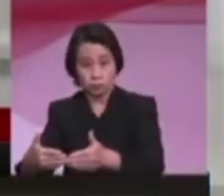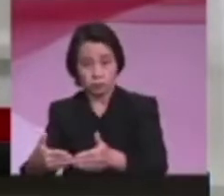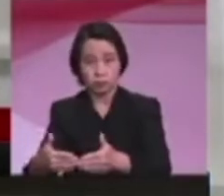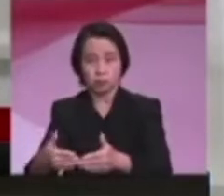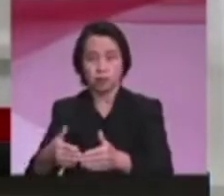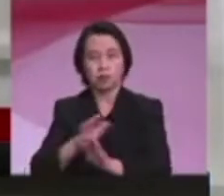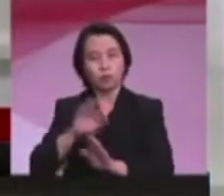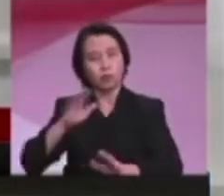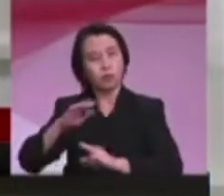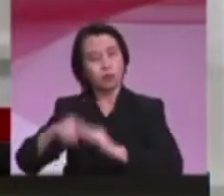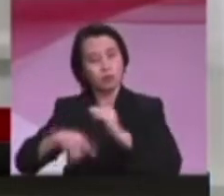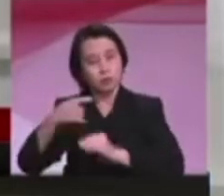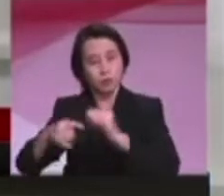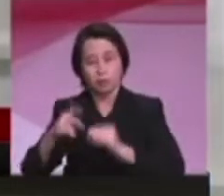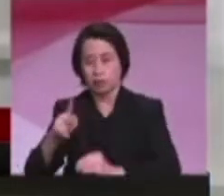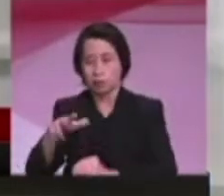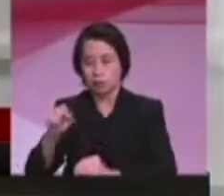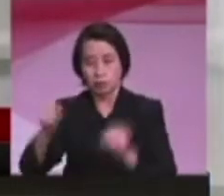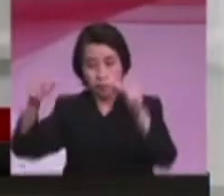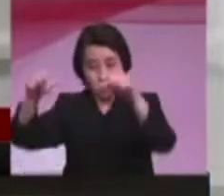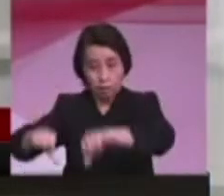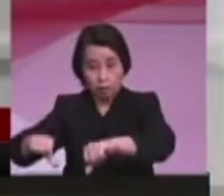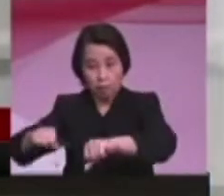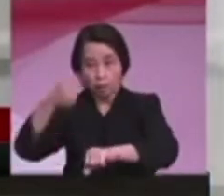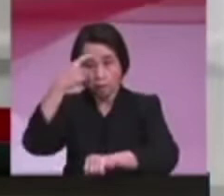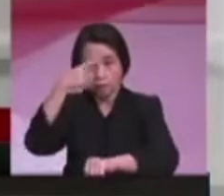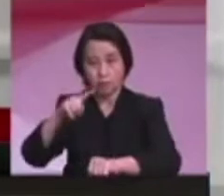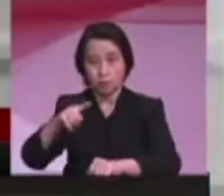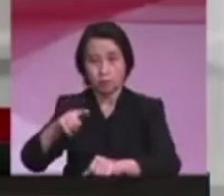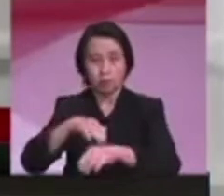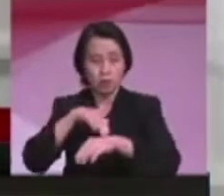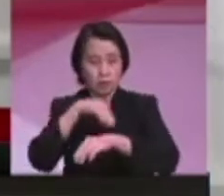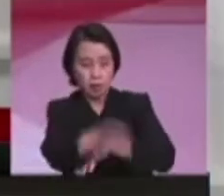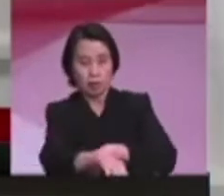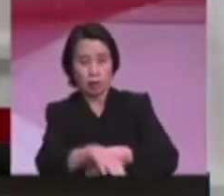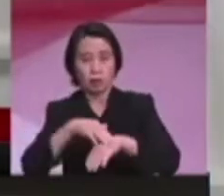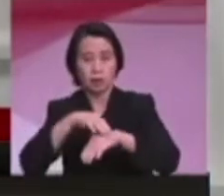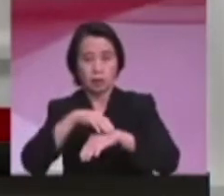mengenai kes yang gagal untuk menghantar